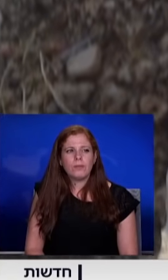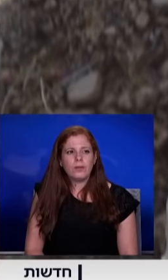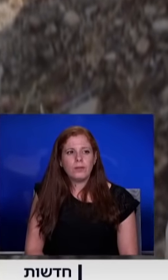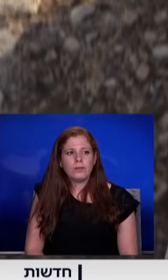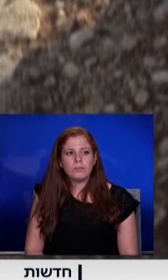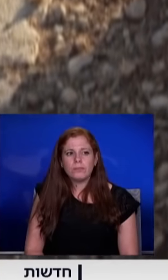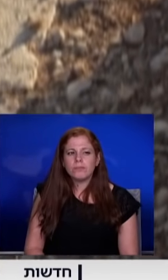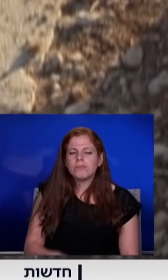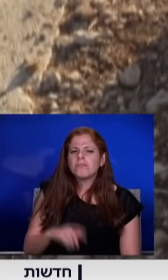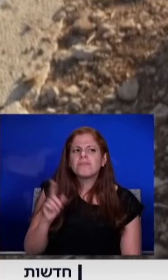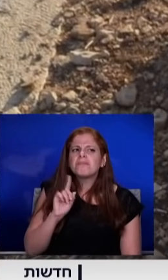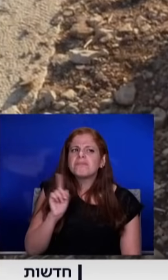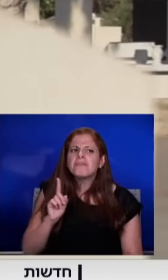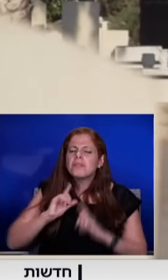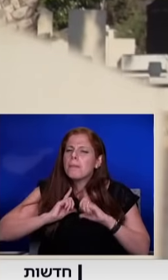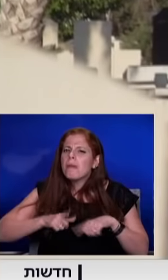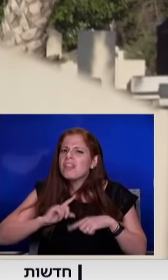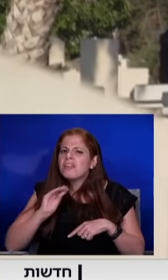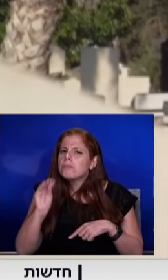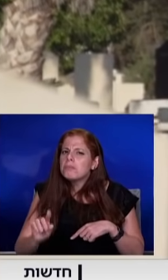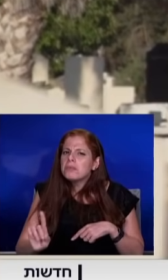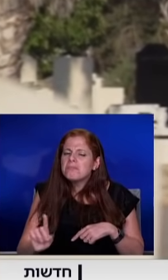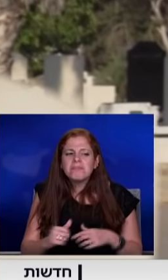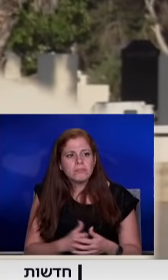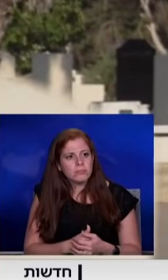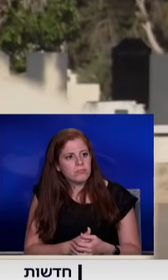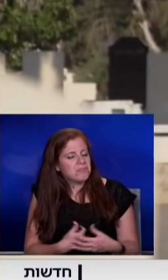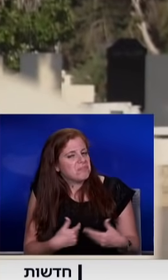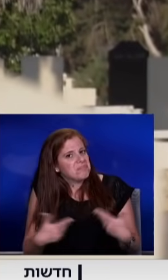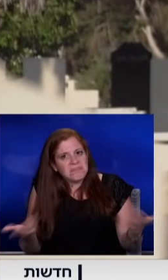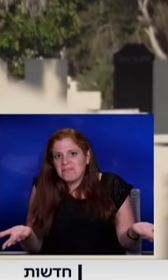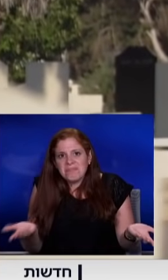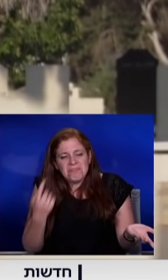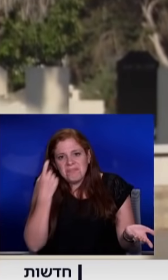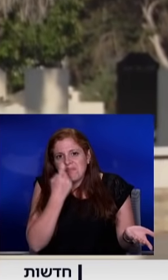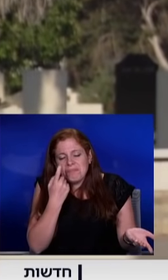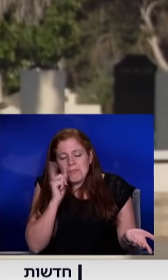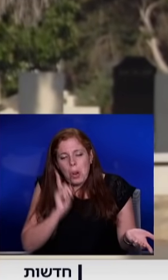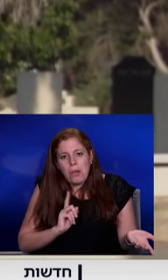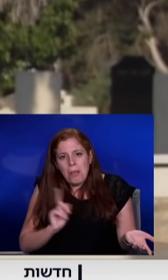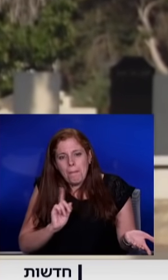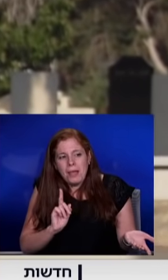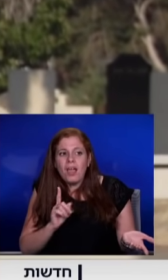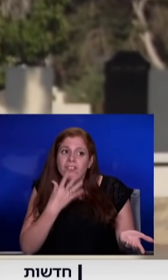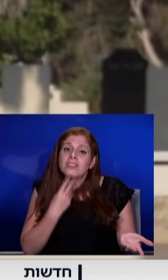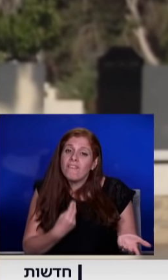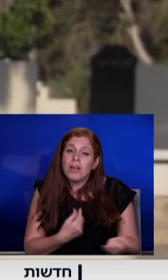יש לך מושג מי שם את המגן דוד הזה? אין לי מושג מי עשה את זה, אבל זה, זה יפה.